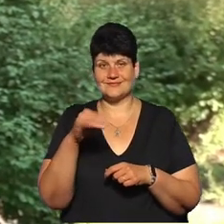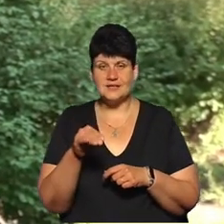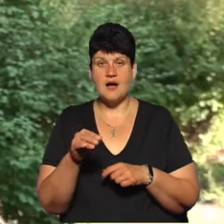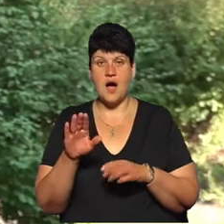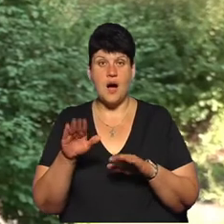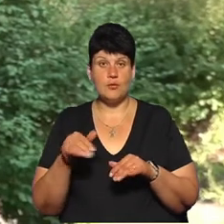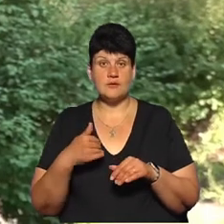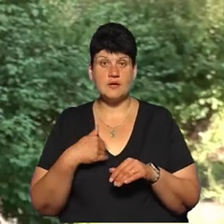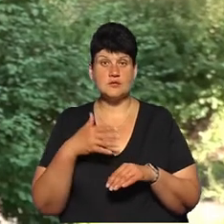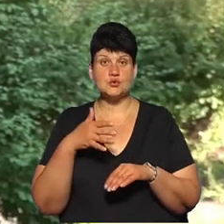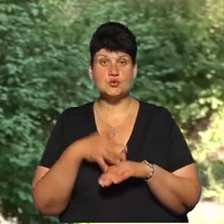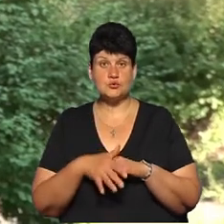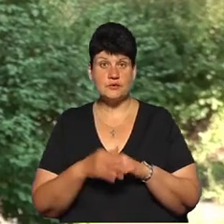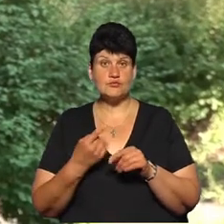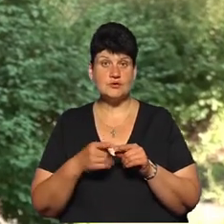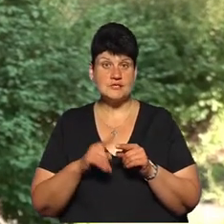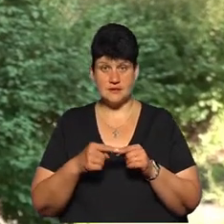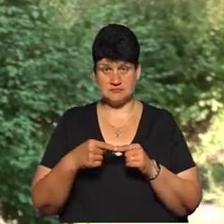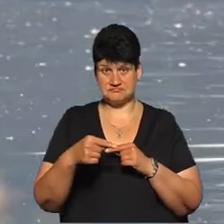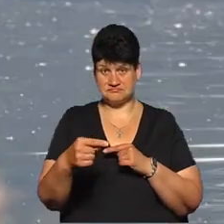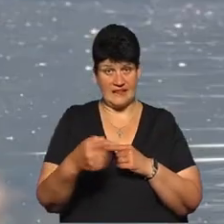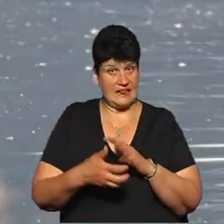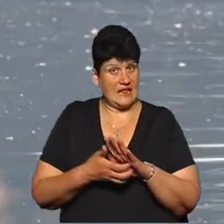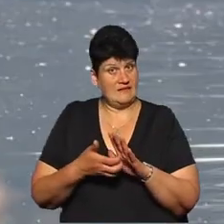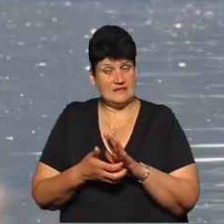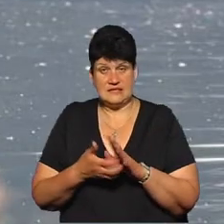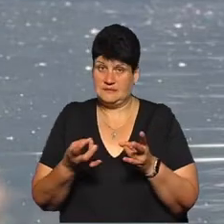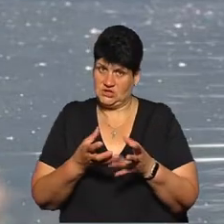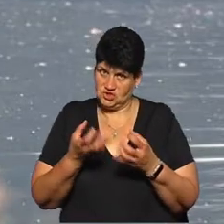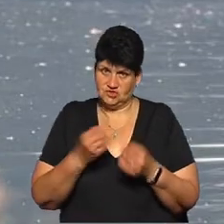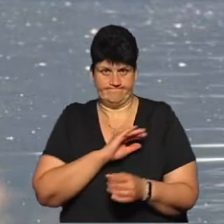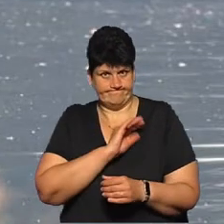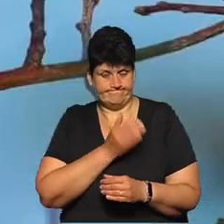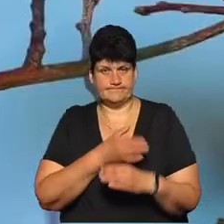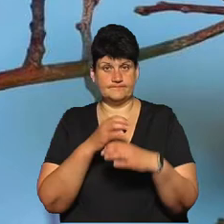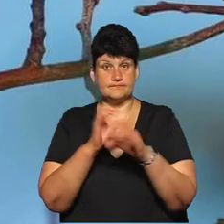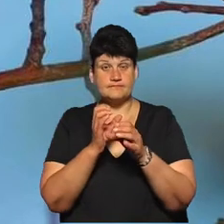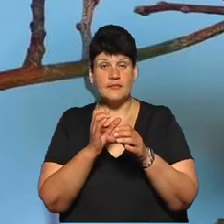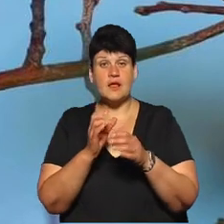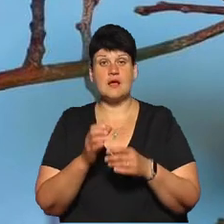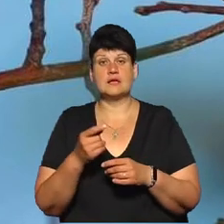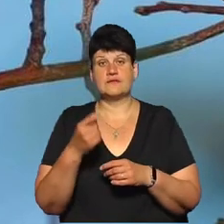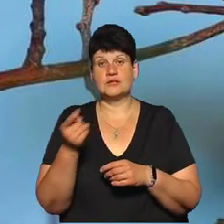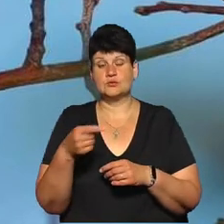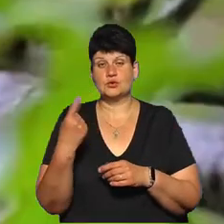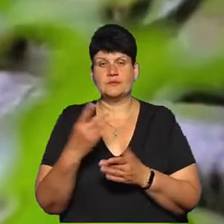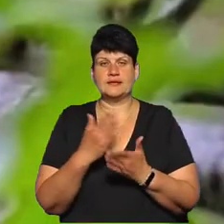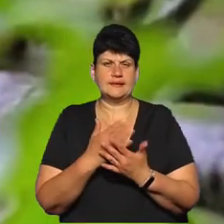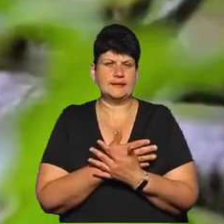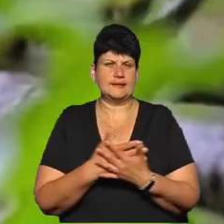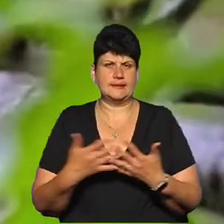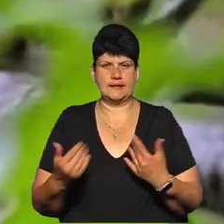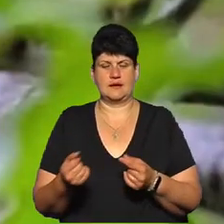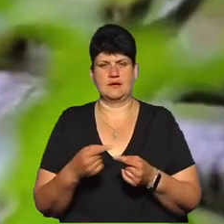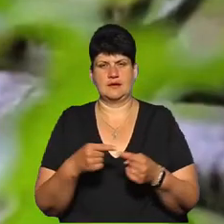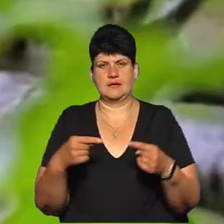зрозумів, що мені цієї фокусної відстані не вистачає, що мені треба потужнішу оптику. Чоловік каже, на Тернопільщині є декілька сотень різновидів